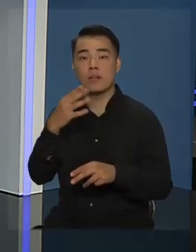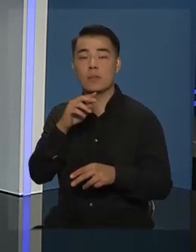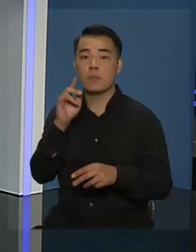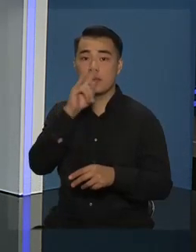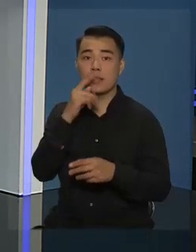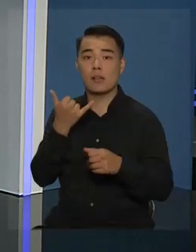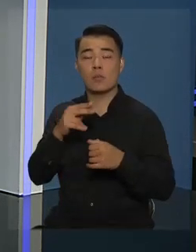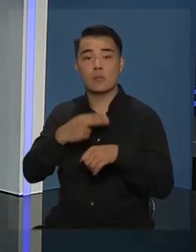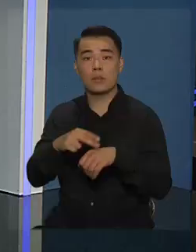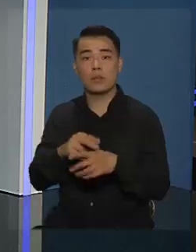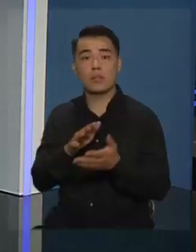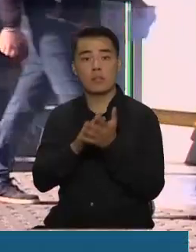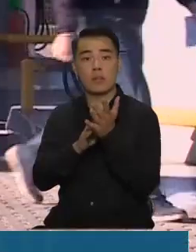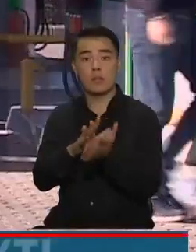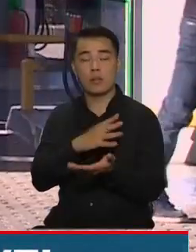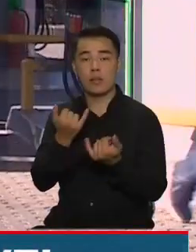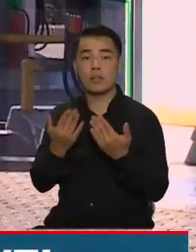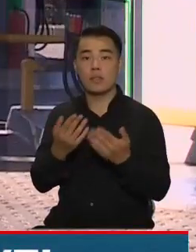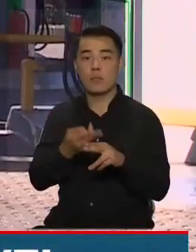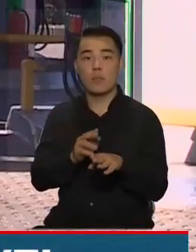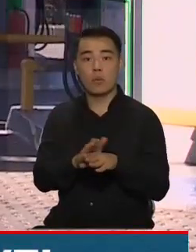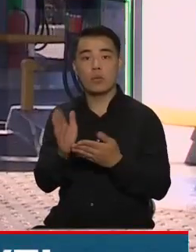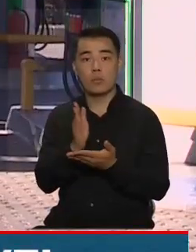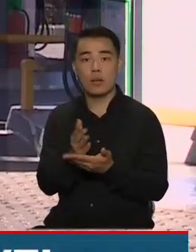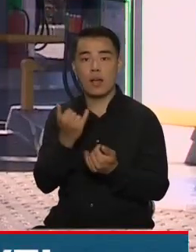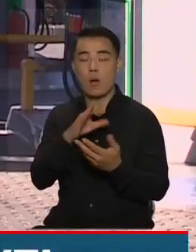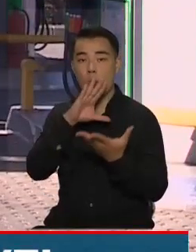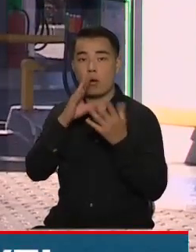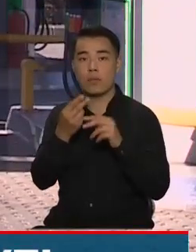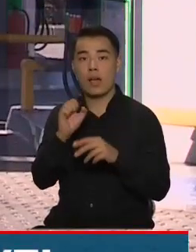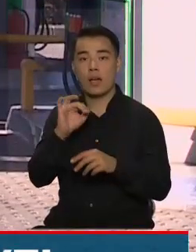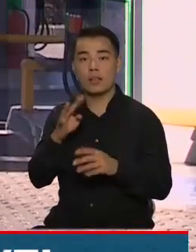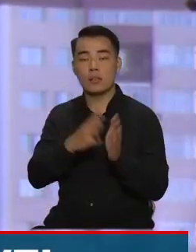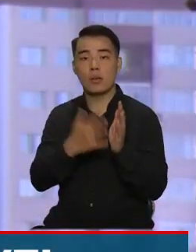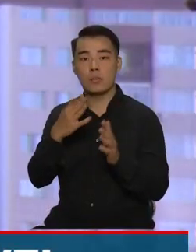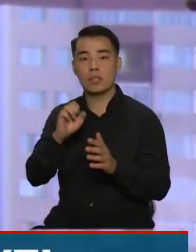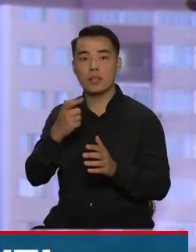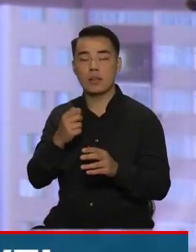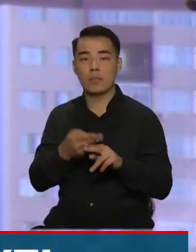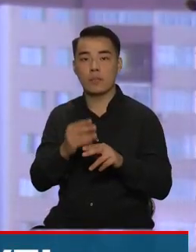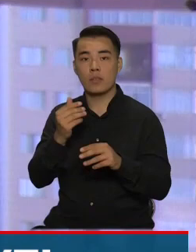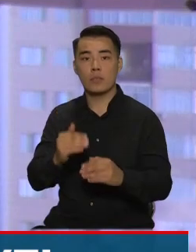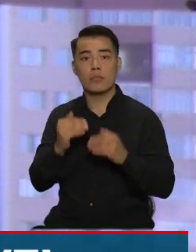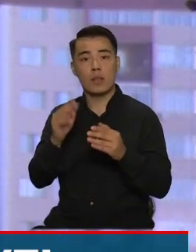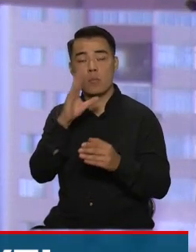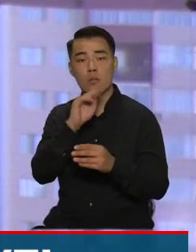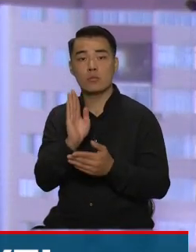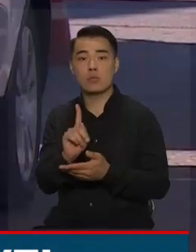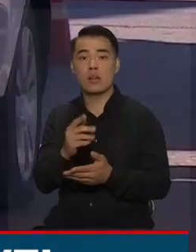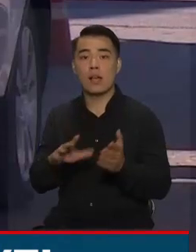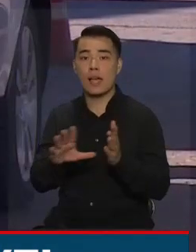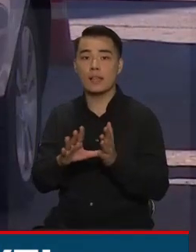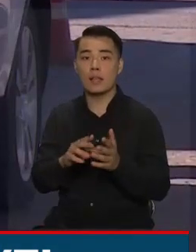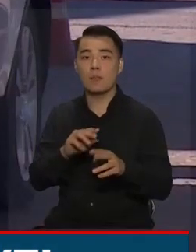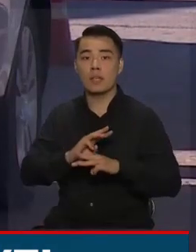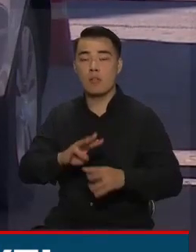Ресейден бензин сұрап хат жолдаған, егер екінші тарап ұсынысты мақұлдаса, бұл біздегі АИ-95-тің бағасына әсер етуі мүмкін. Бірақ энергетика